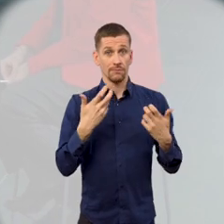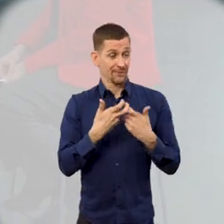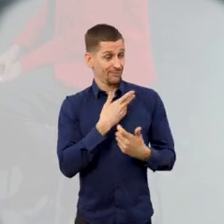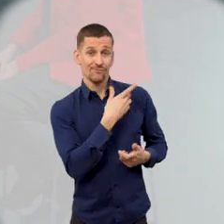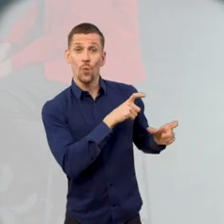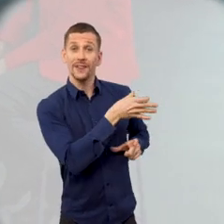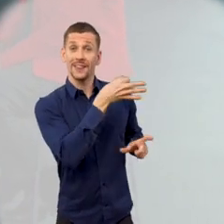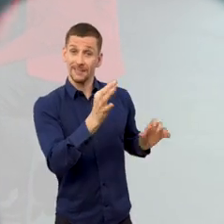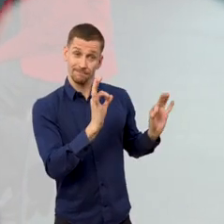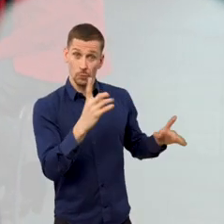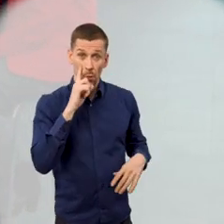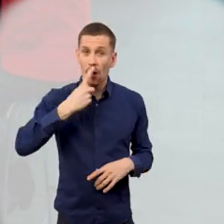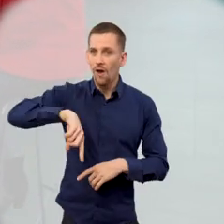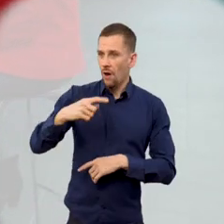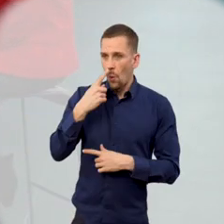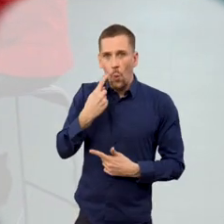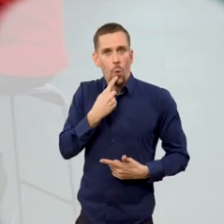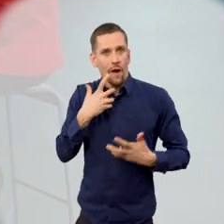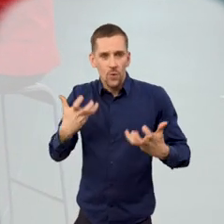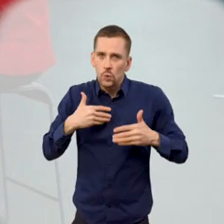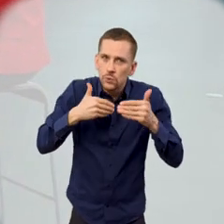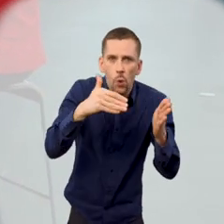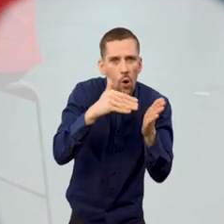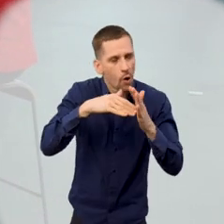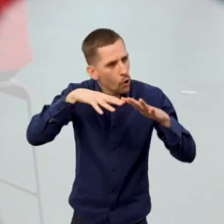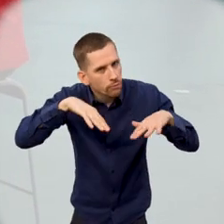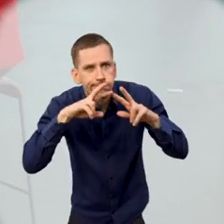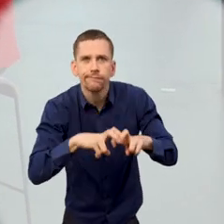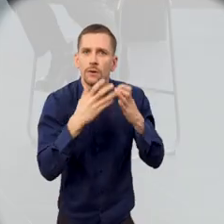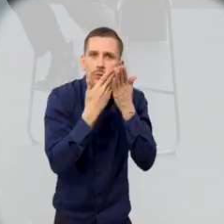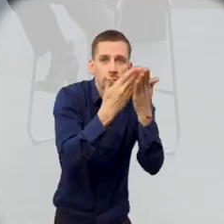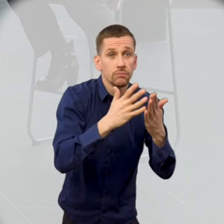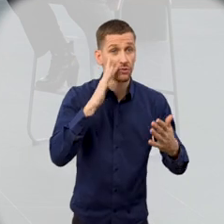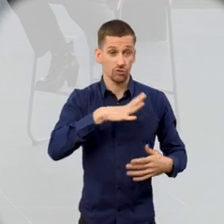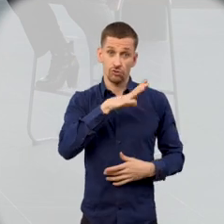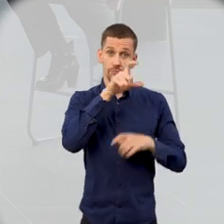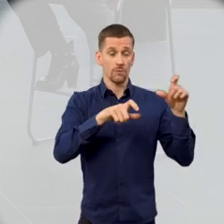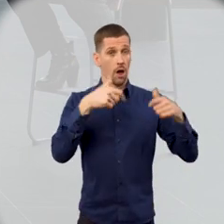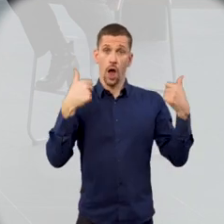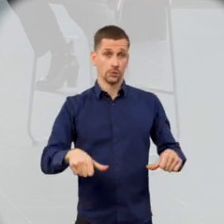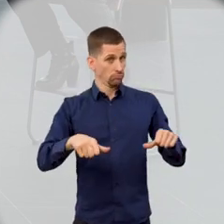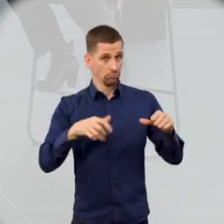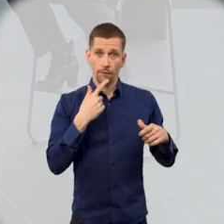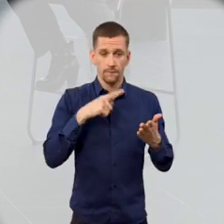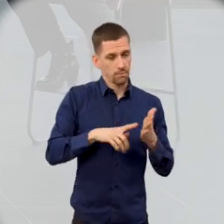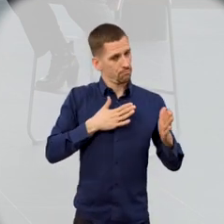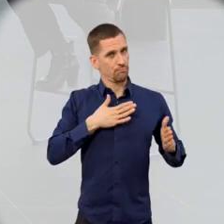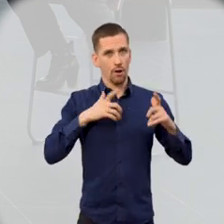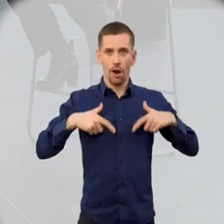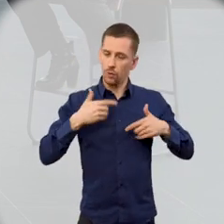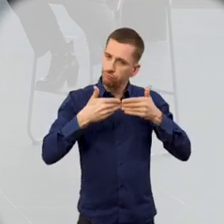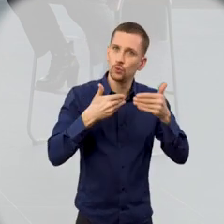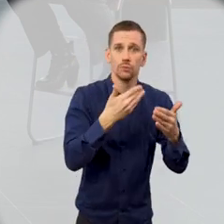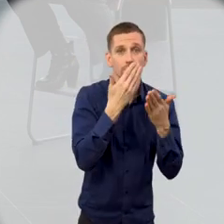ma collègue sur le fait que nos étudiants reprennent goût aussi aux études, parfois, et aiment continuer et rester à l'école, dans aussi le cocon qu'on a créé pour